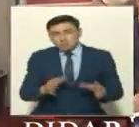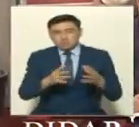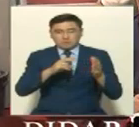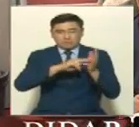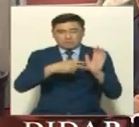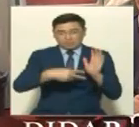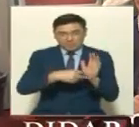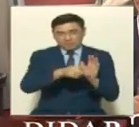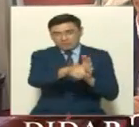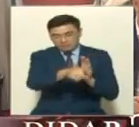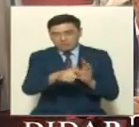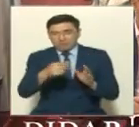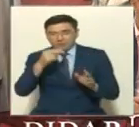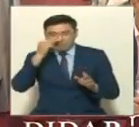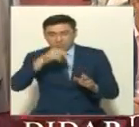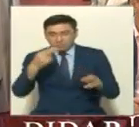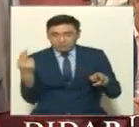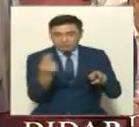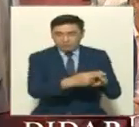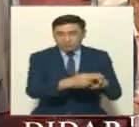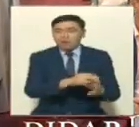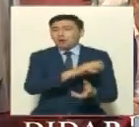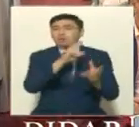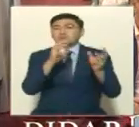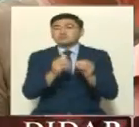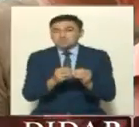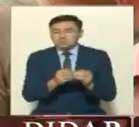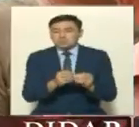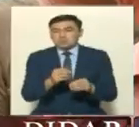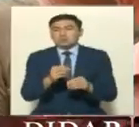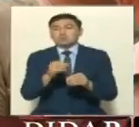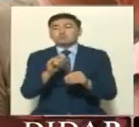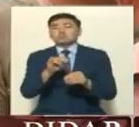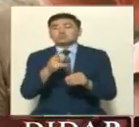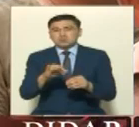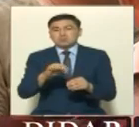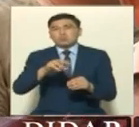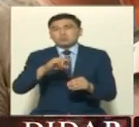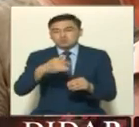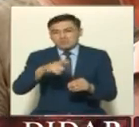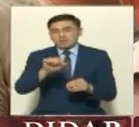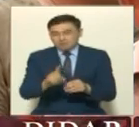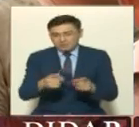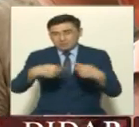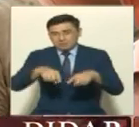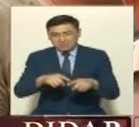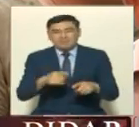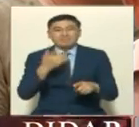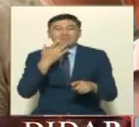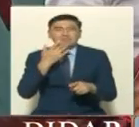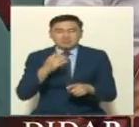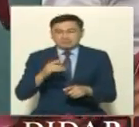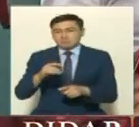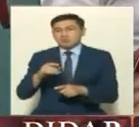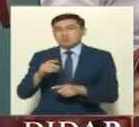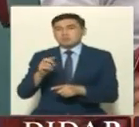планов акционерного общества «Узенмунайгаз», компания-победитель конкурсных процедур будет вынуждена взять на предлагаемые